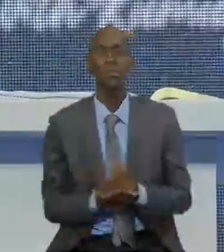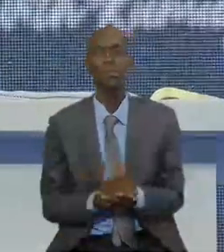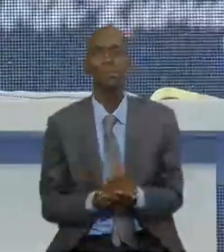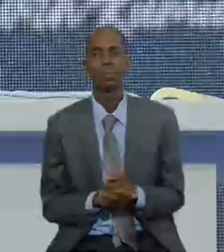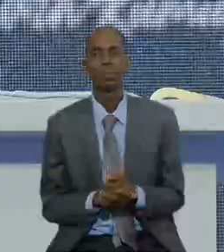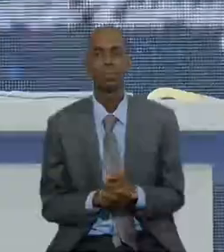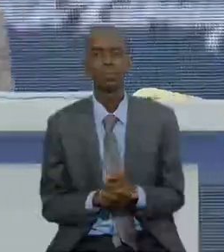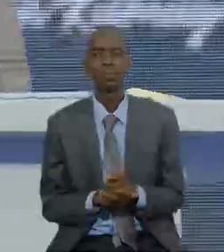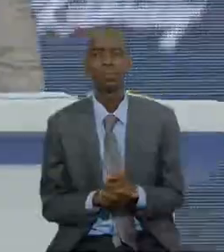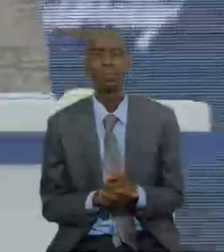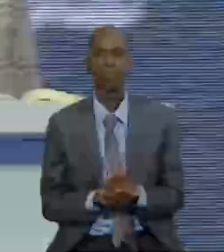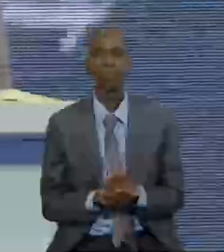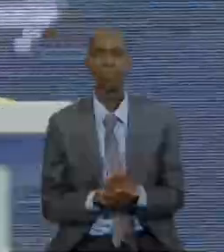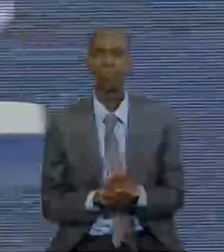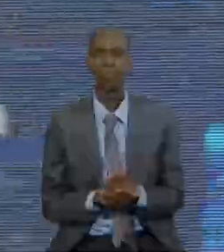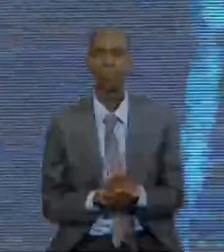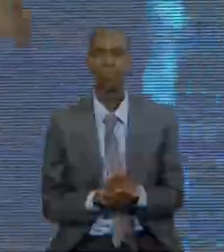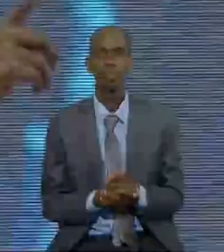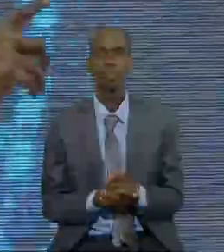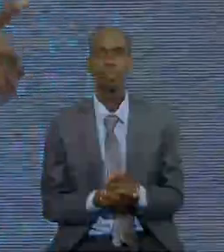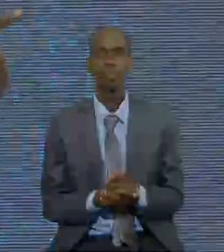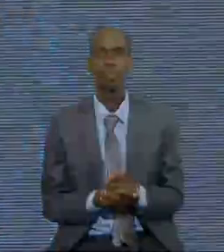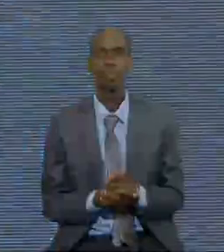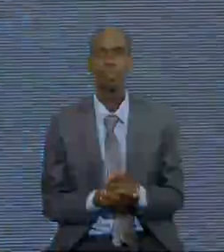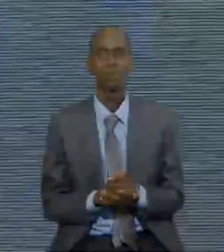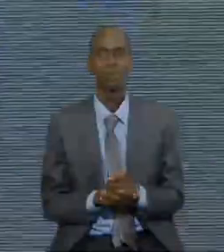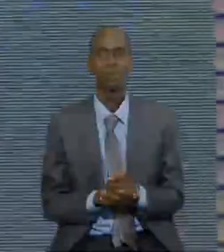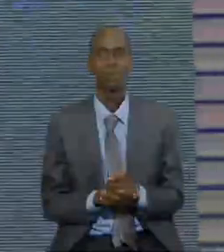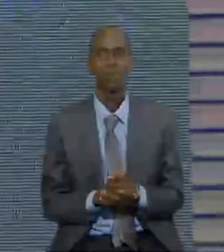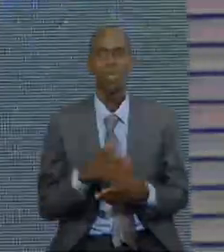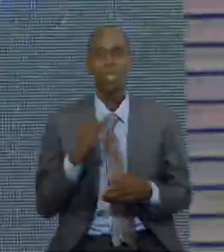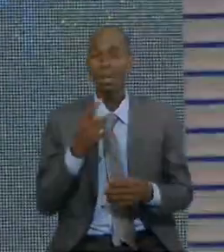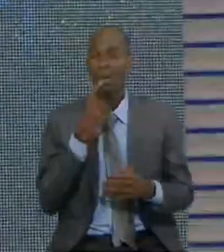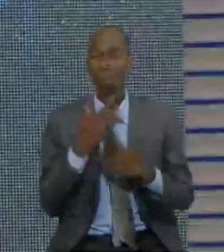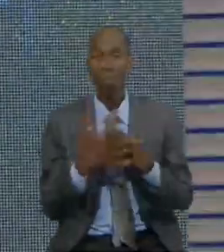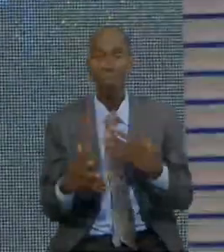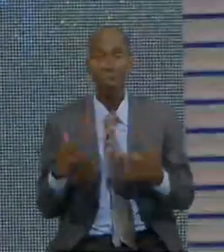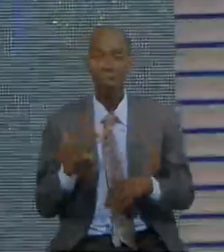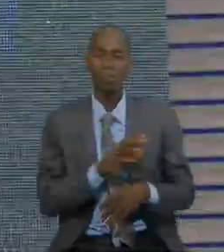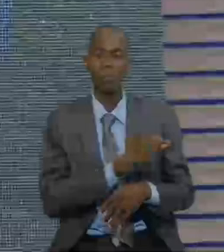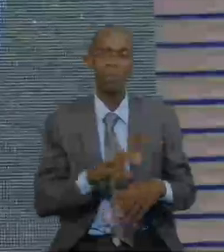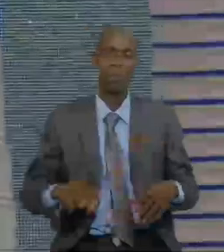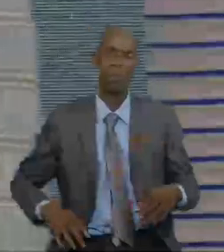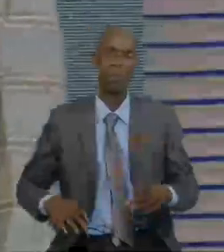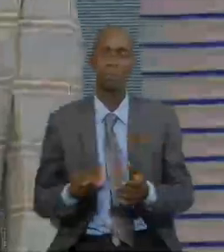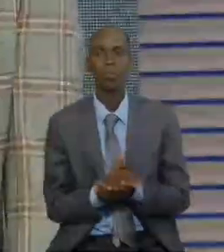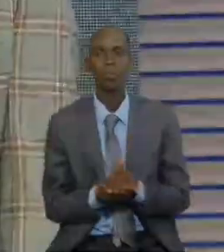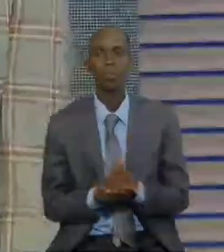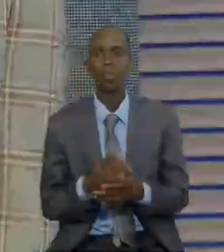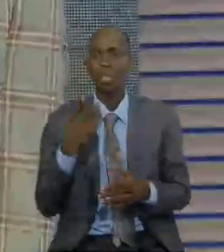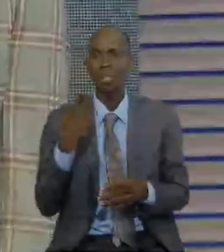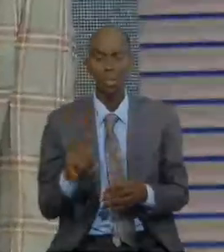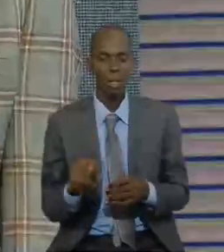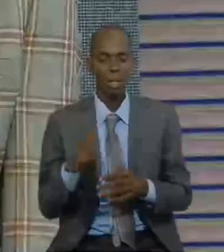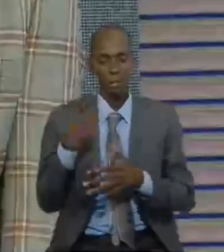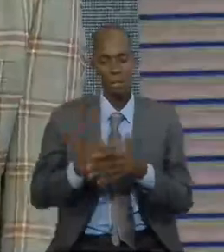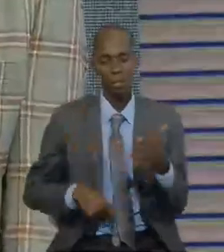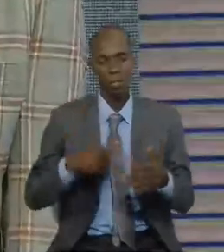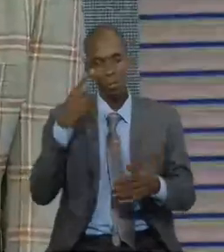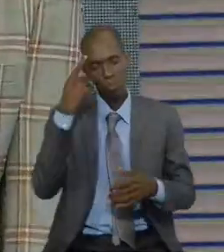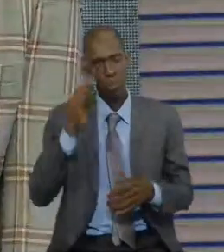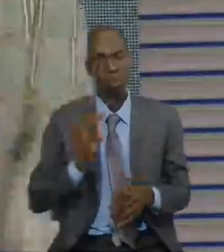en Jésus Christ vous qui étiez jadis éloigné vous avez été rapproché par le sang de Christ le sang de